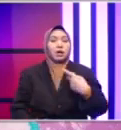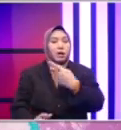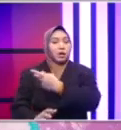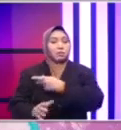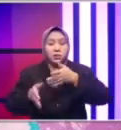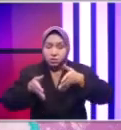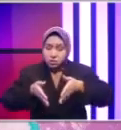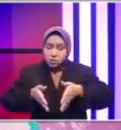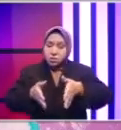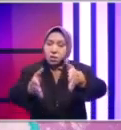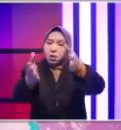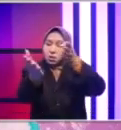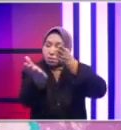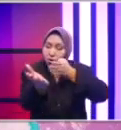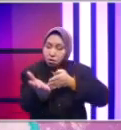ihdinashirotolmustakim